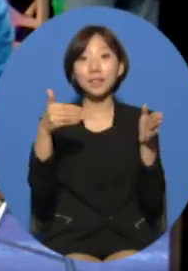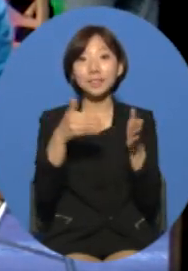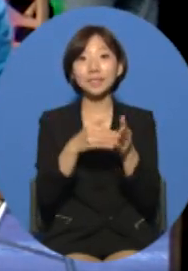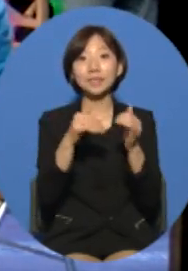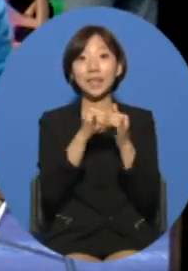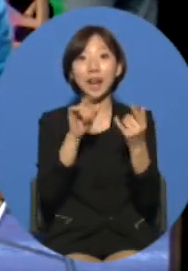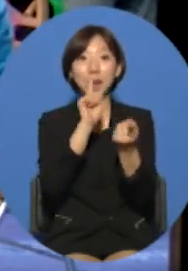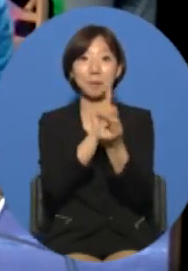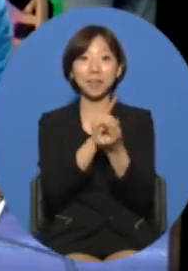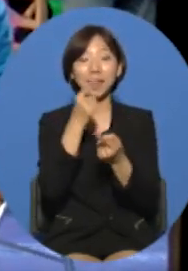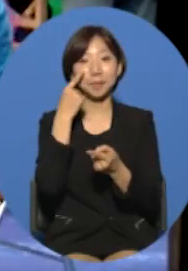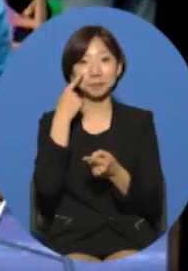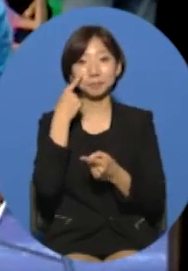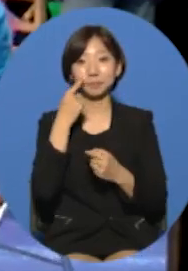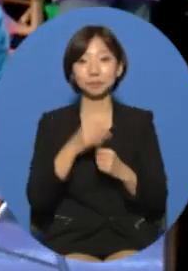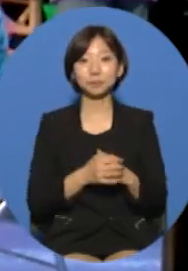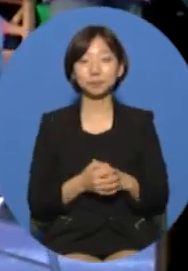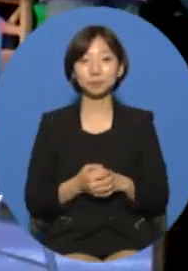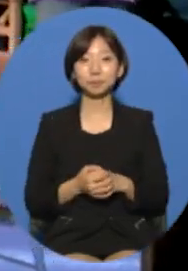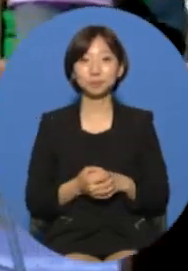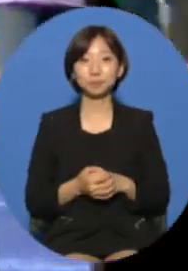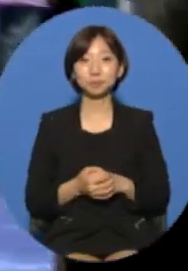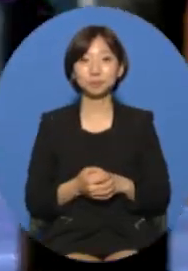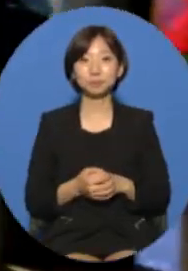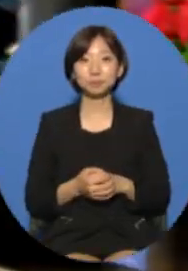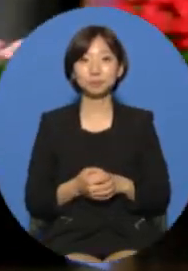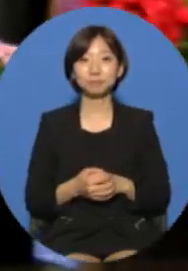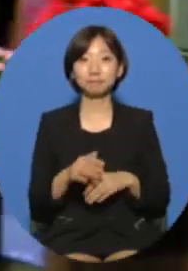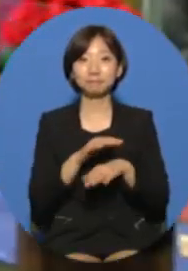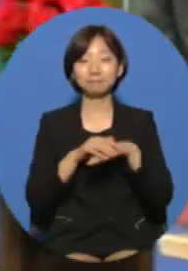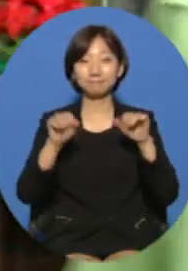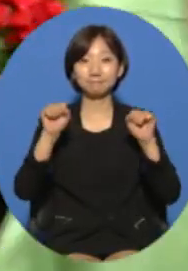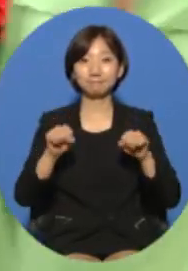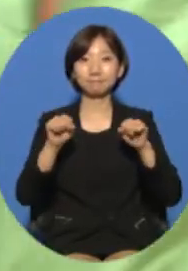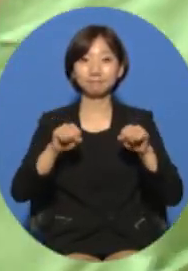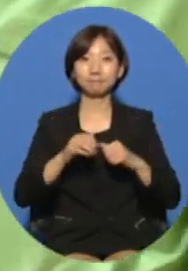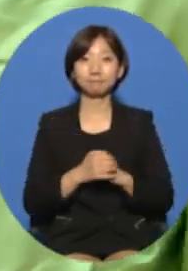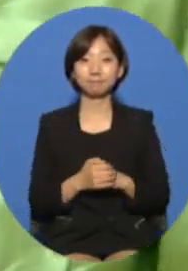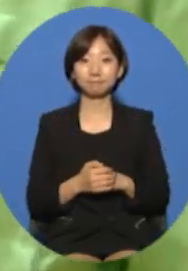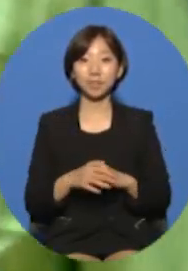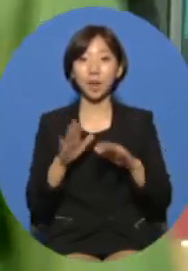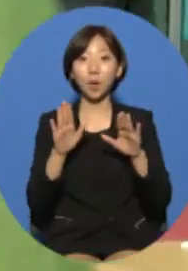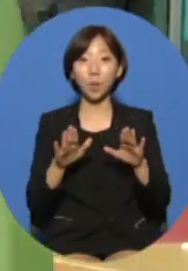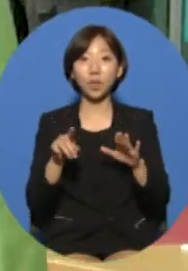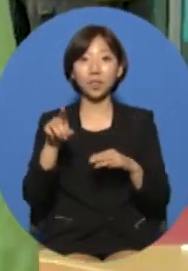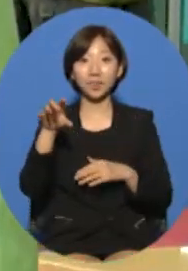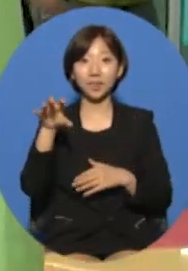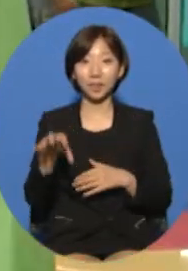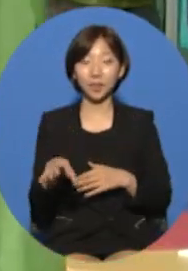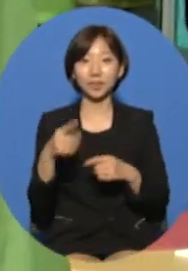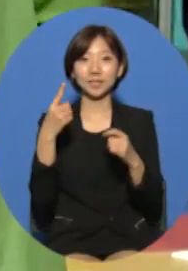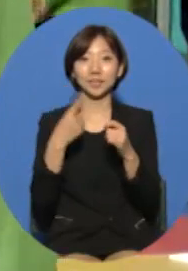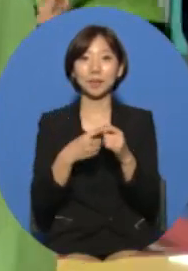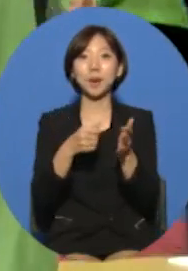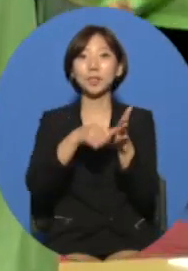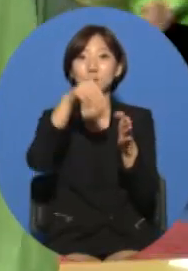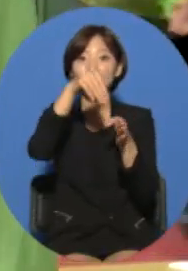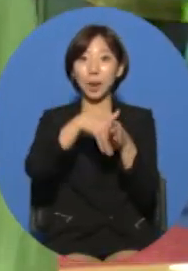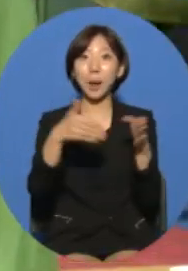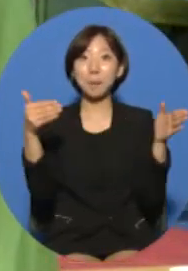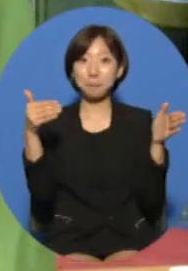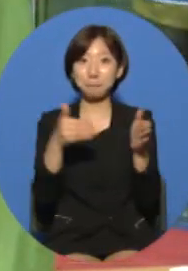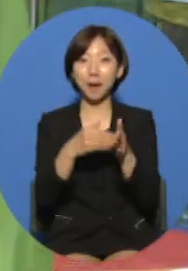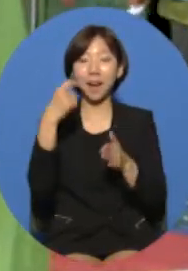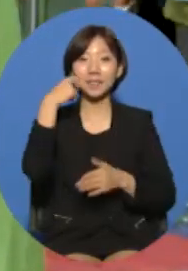분 만나보도록 하겠습니다. 네, 안녕하세요. 네, 오늘 이곳에서 첫 번째로 투표를 하셨는데